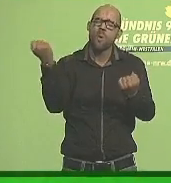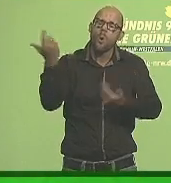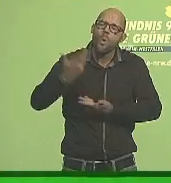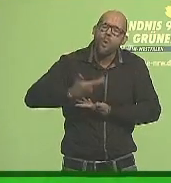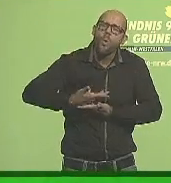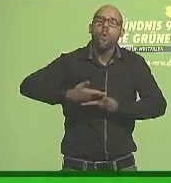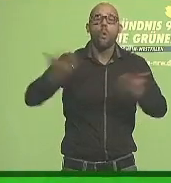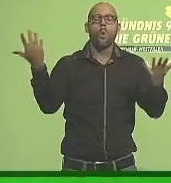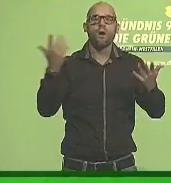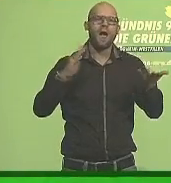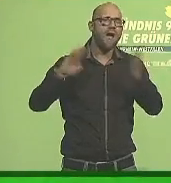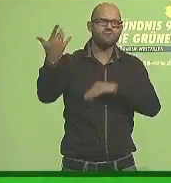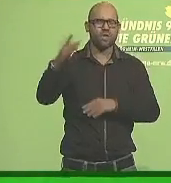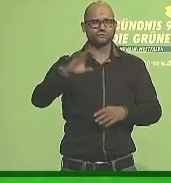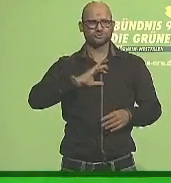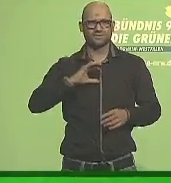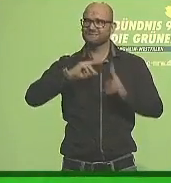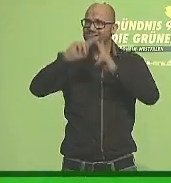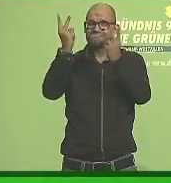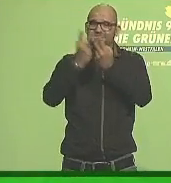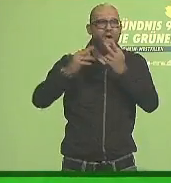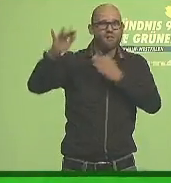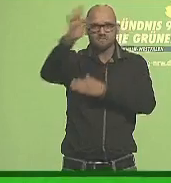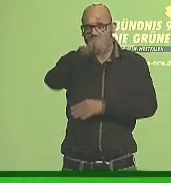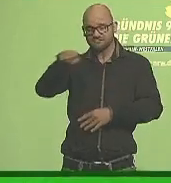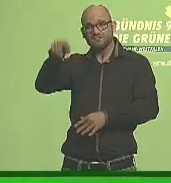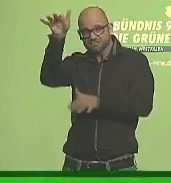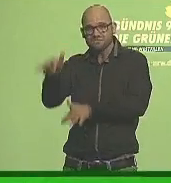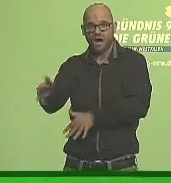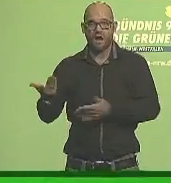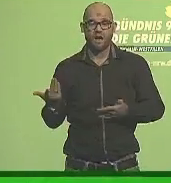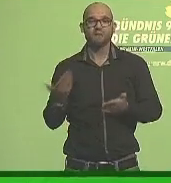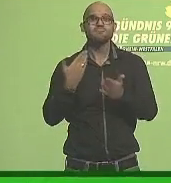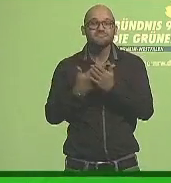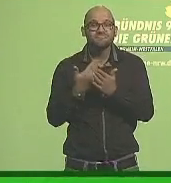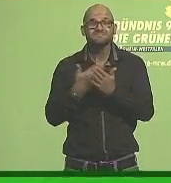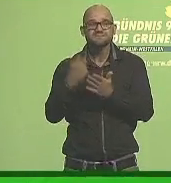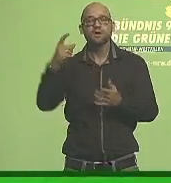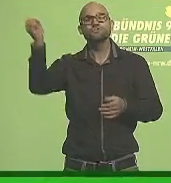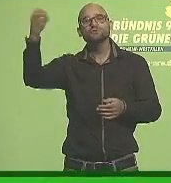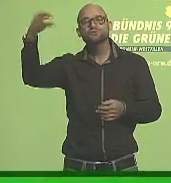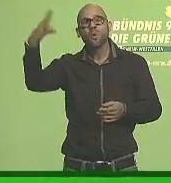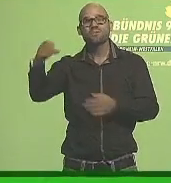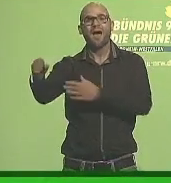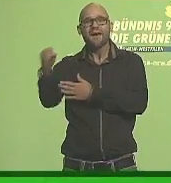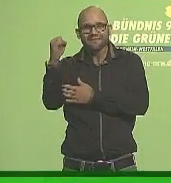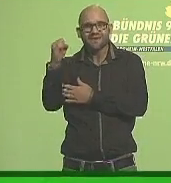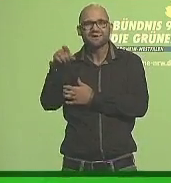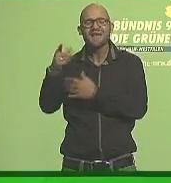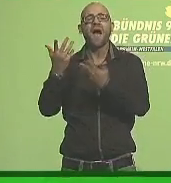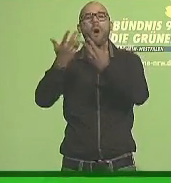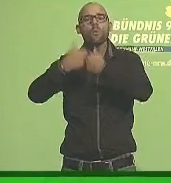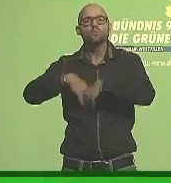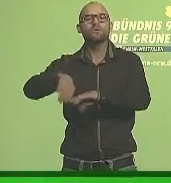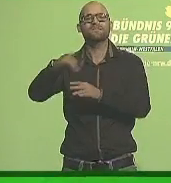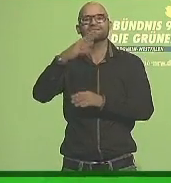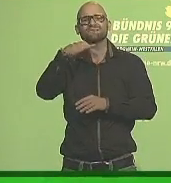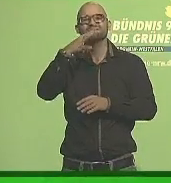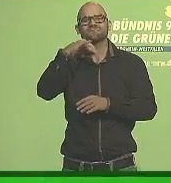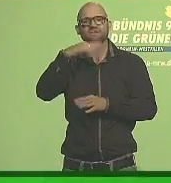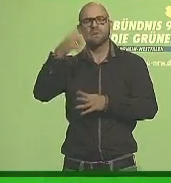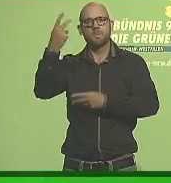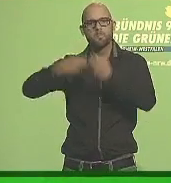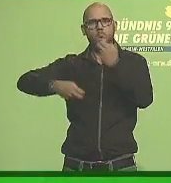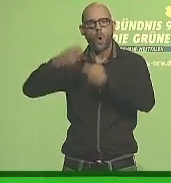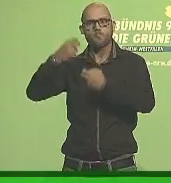eine andere Region in der Welt ist. Und somit könnte durch die Sonnenenergie auch die Wasserprobleme, die zu Kriegen in der Region